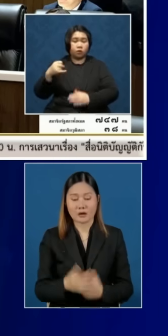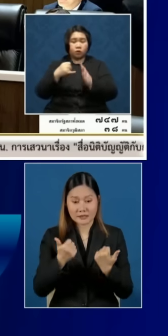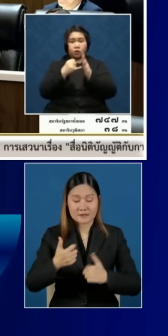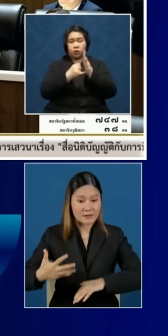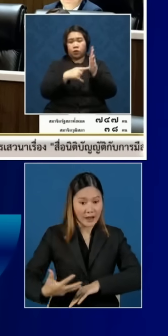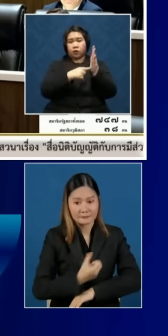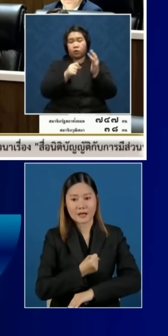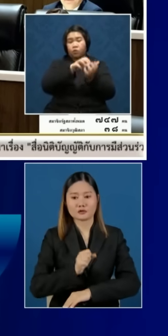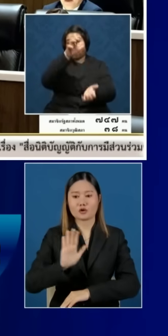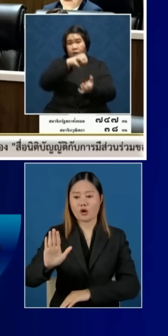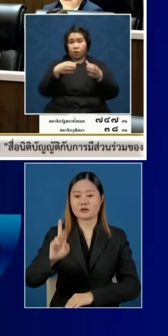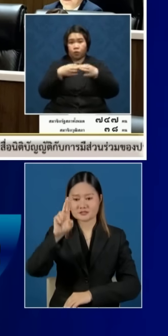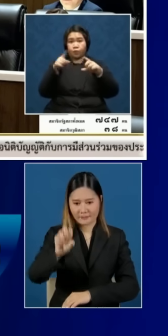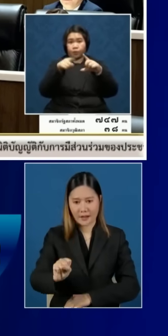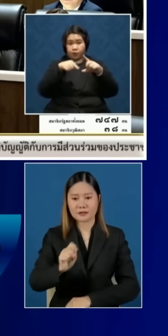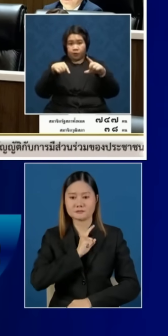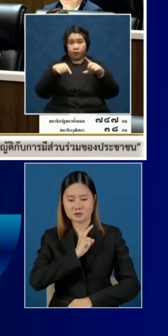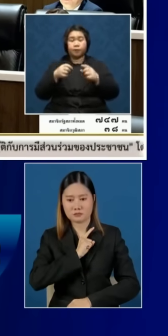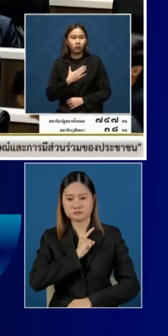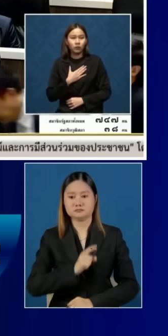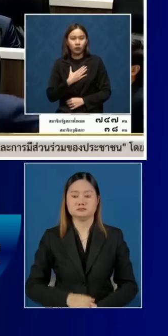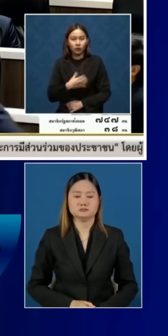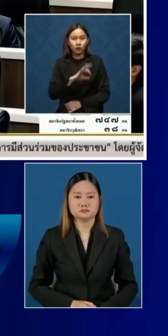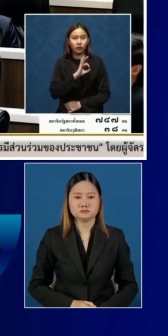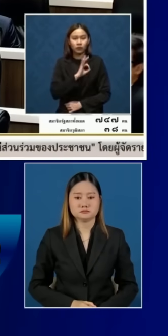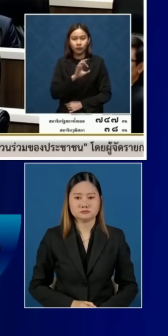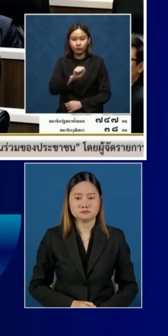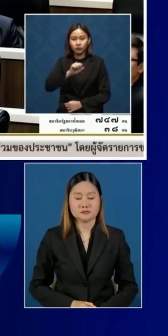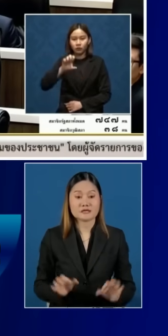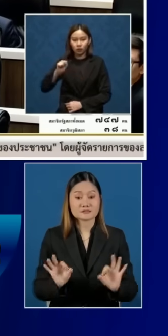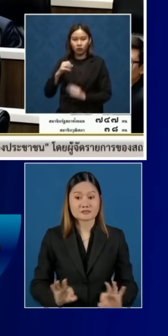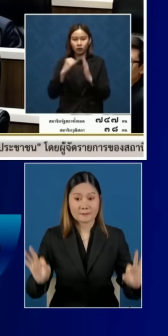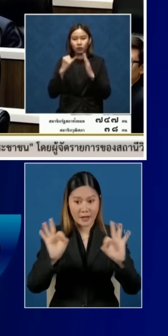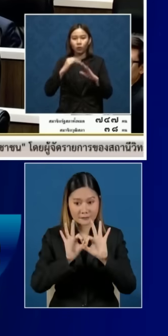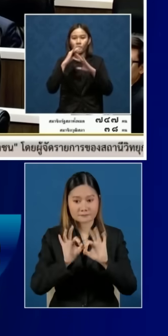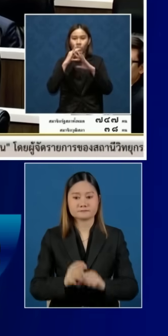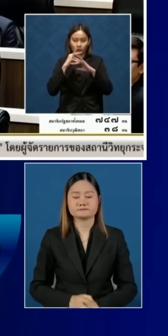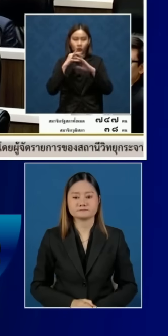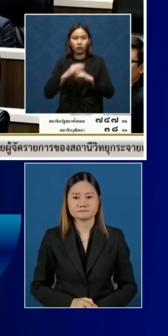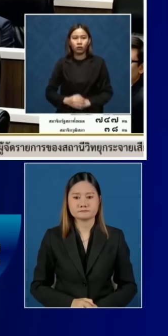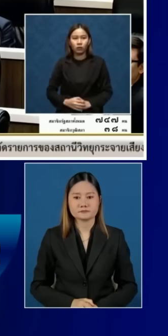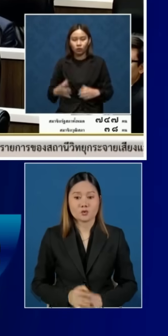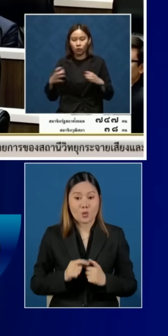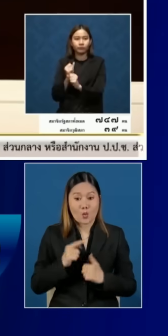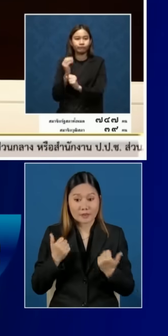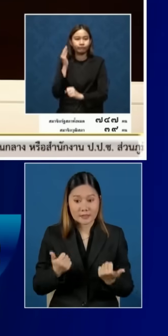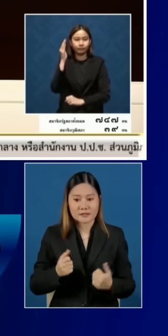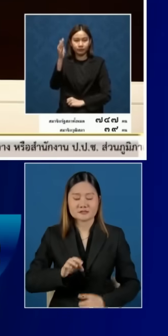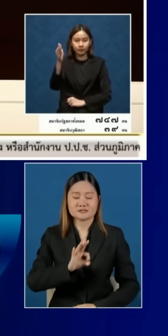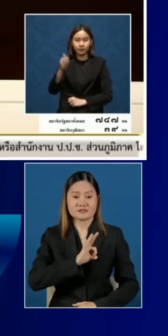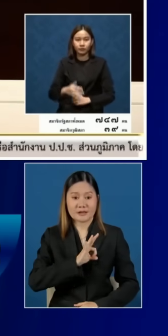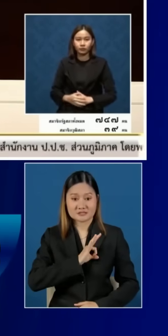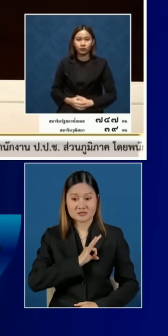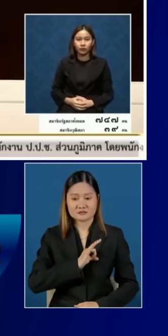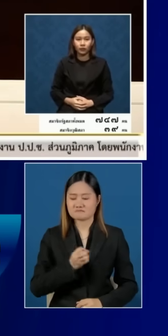เต็มของรัฐสภานะครับแล้วที่สำคัญมากๆนะครับต่อให้วันนี้สมาชิกส่